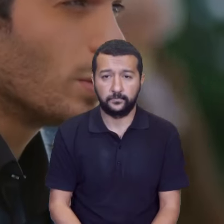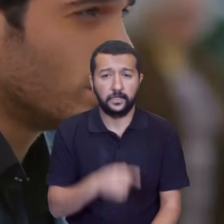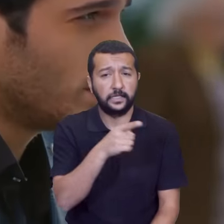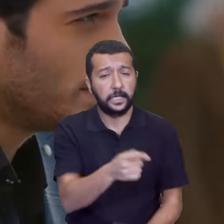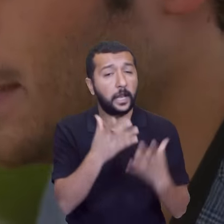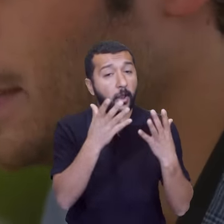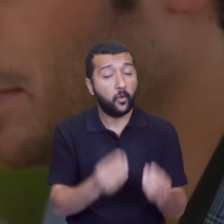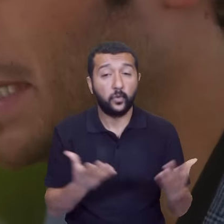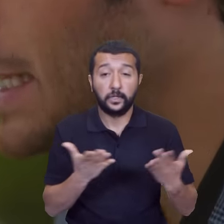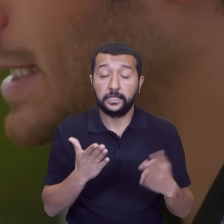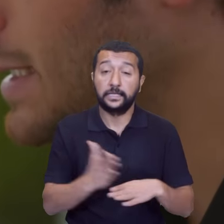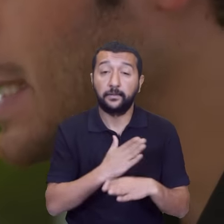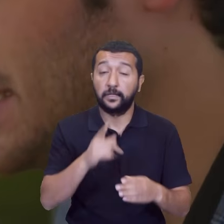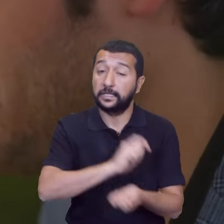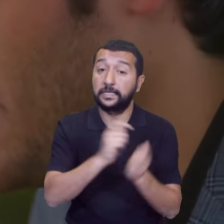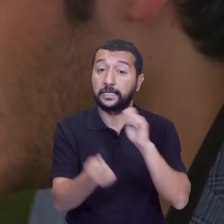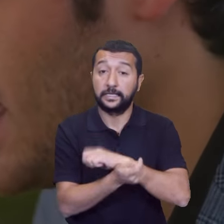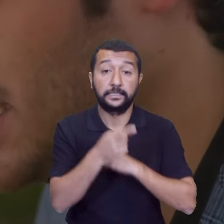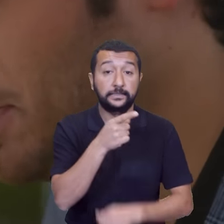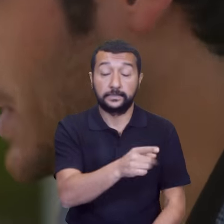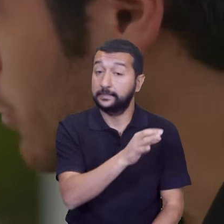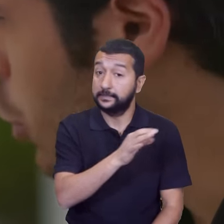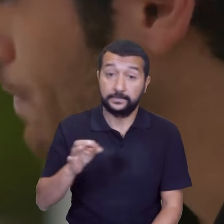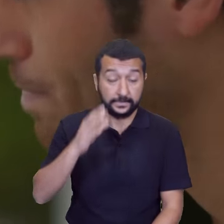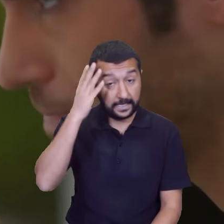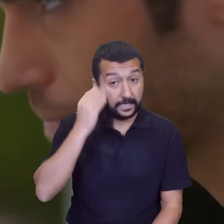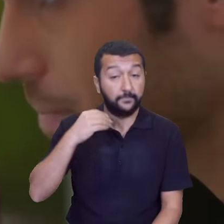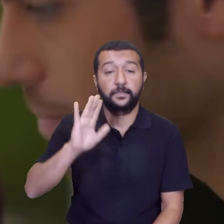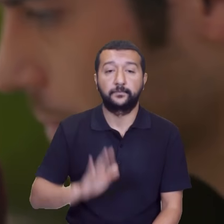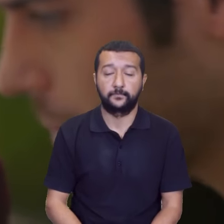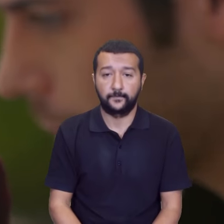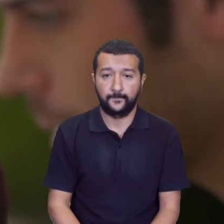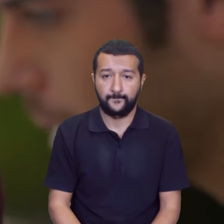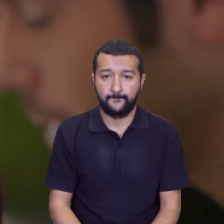Sana ne oldu? Birden nasıl değiştin? Hiçbir fikrim yok.